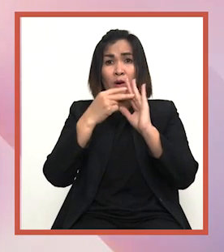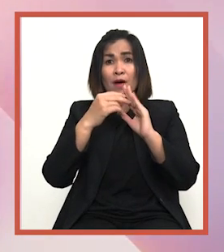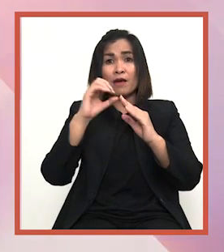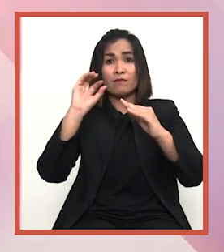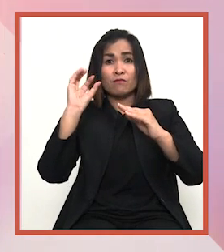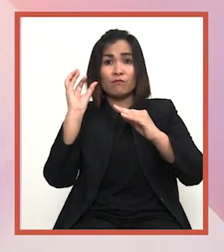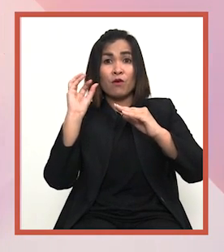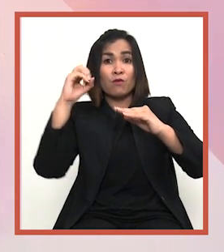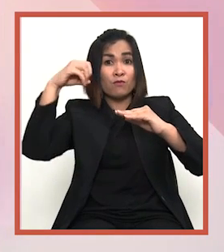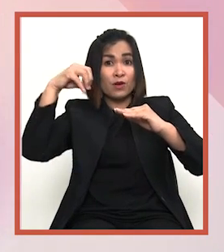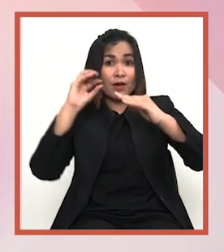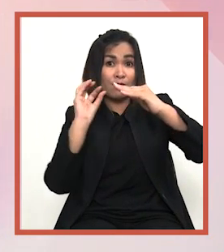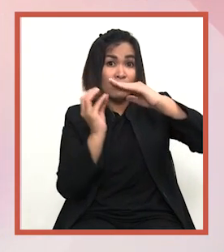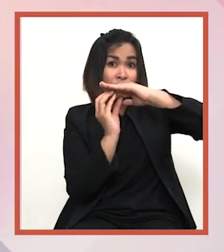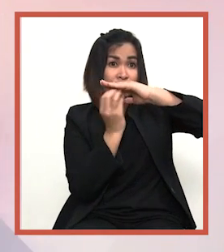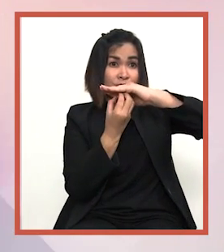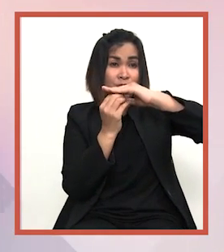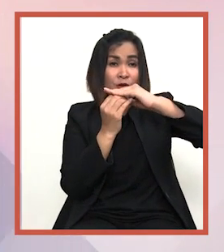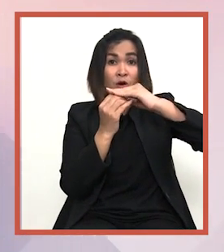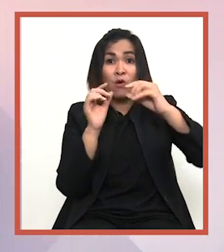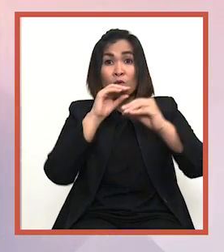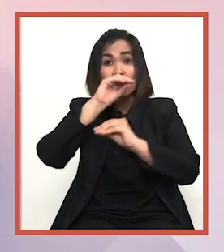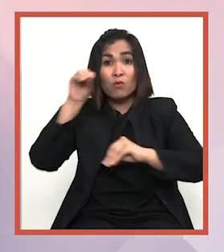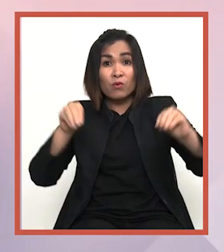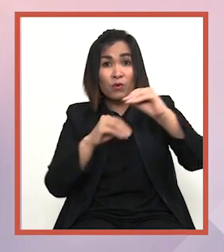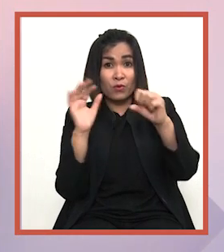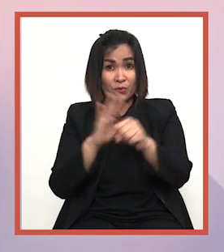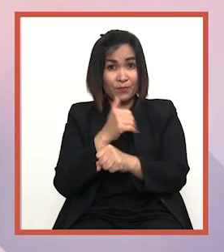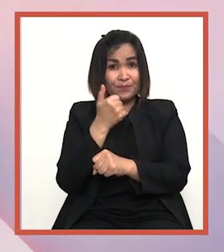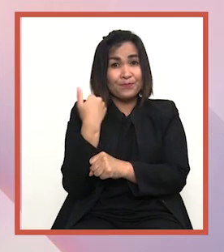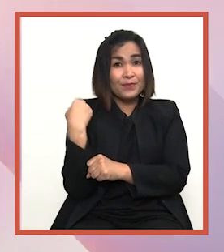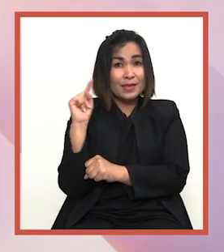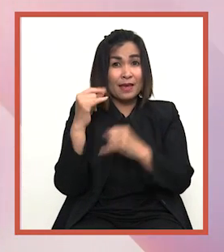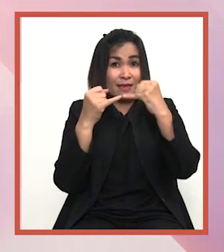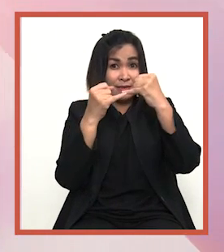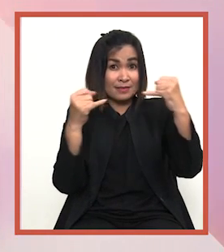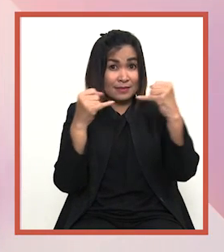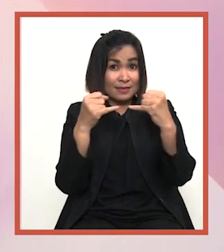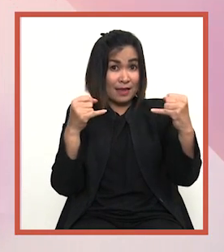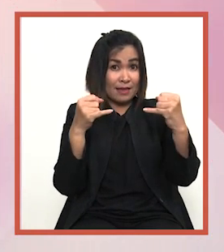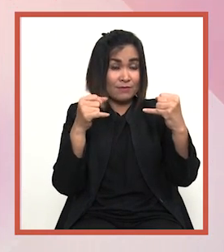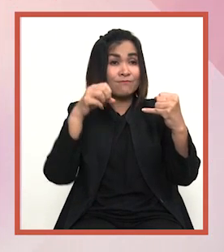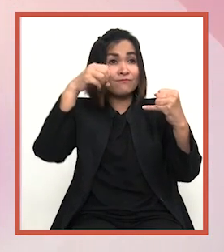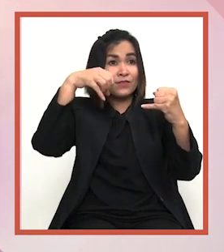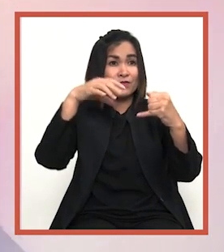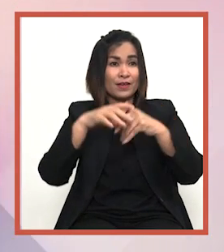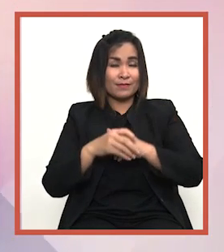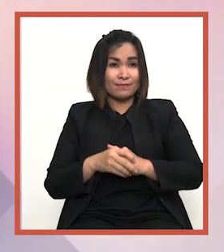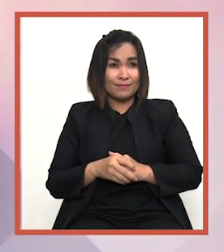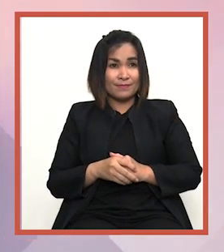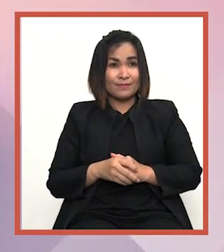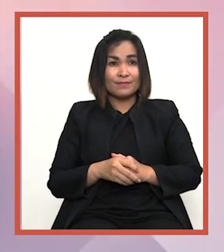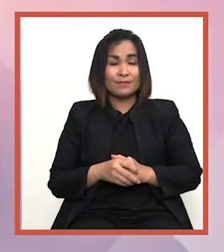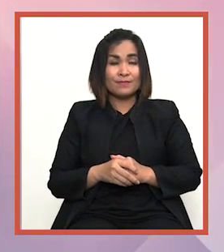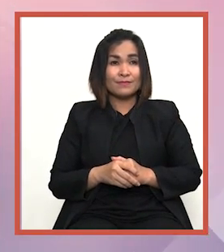านะครับและสิ่งที่จะทำให้ครบวงจรก็คือสายนะครับจะมีสาย2เส้นด้วยกันนะครับก็คือสายไฟทางด้านเข้านะครับนะที่ดูในสั